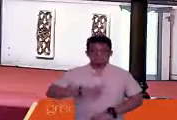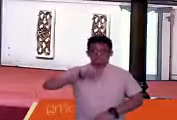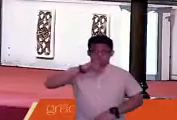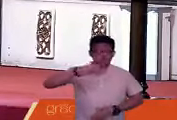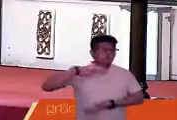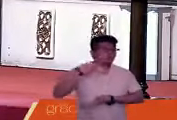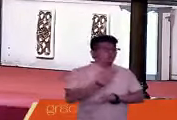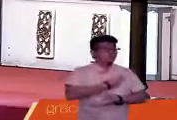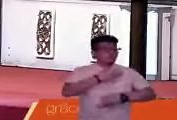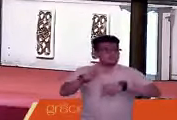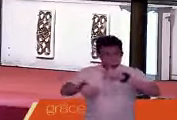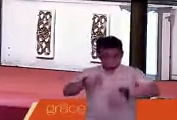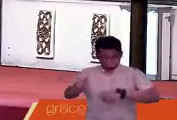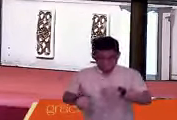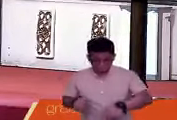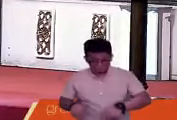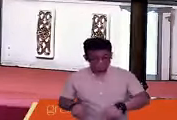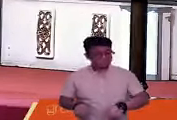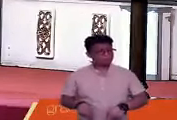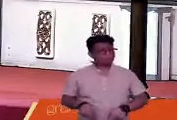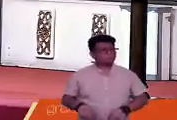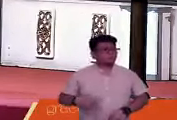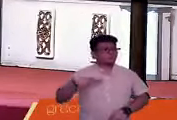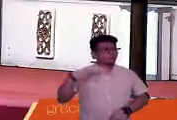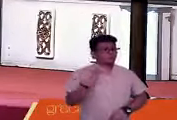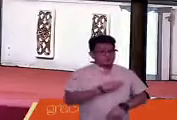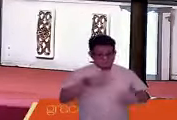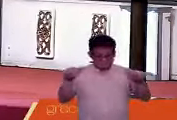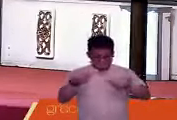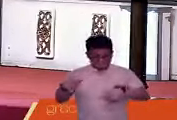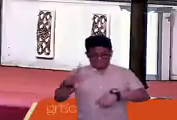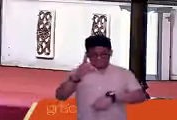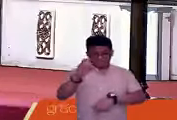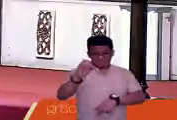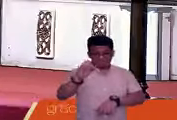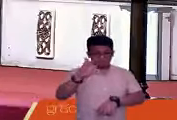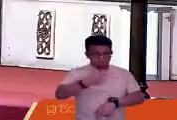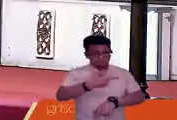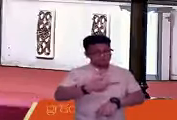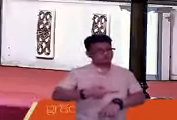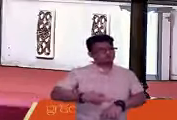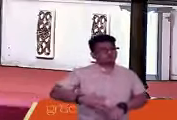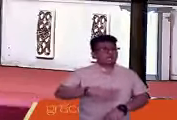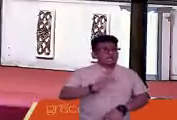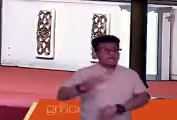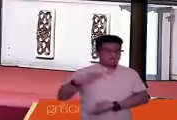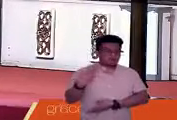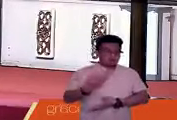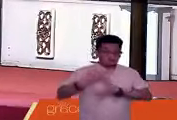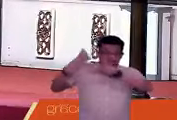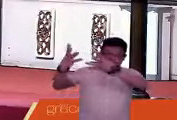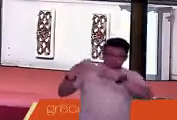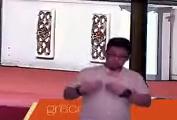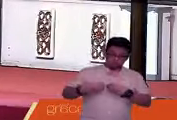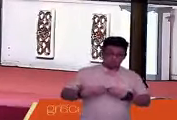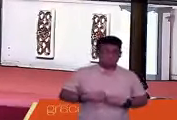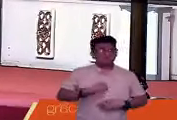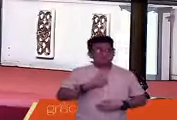nakakaon lang taghagbong because we are in a fallen state. You are able to see that?